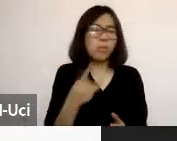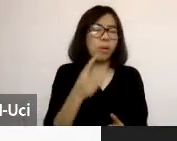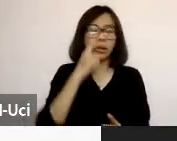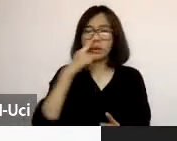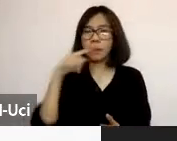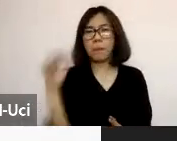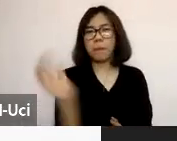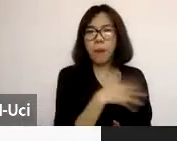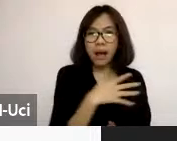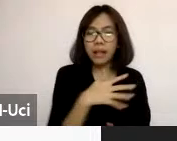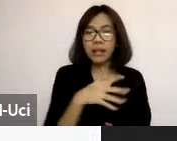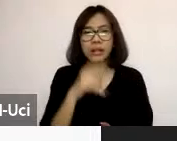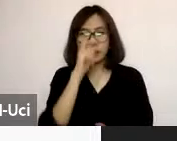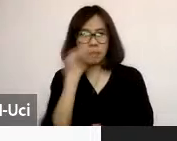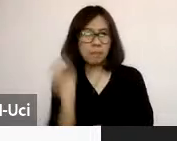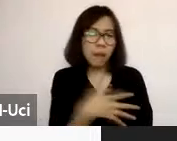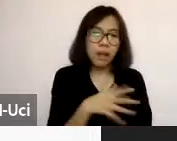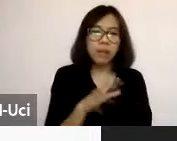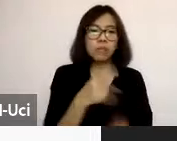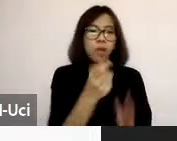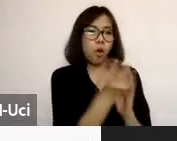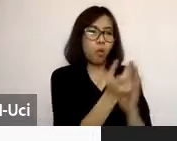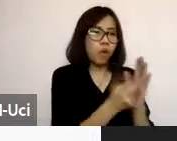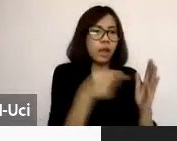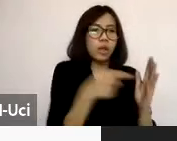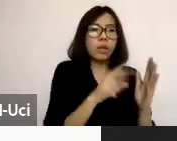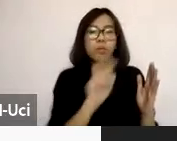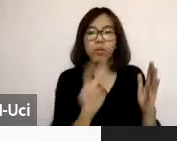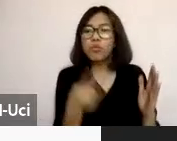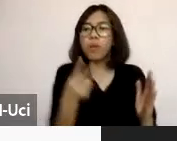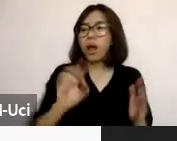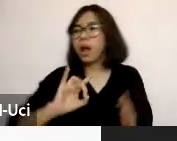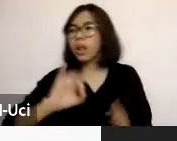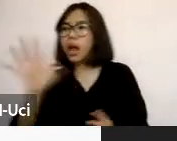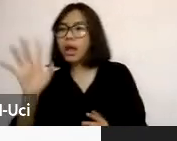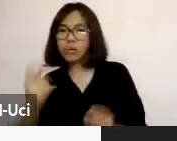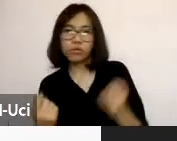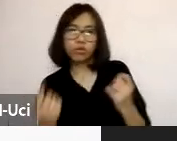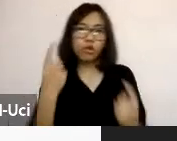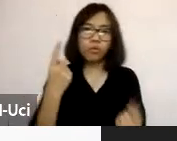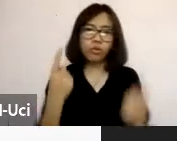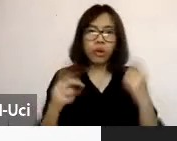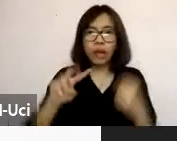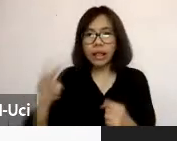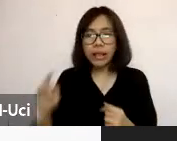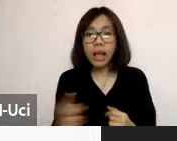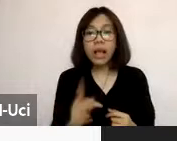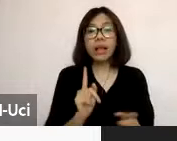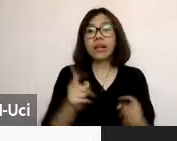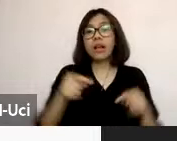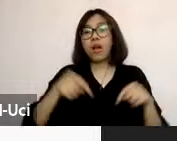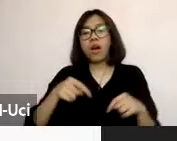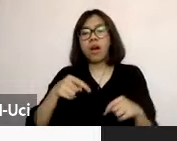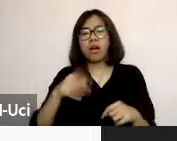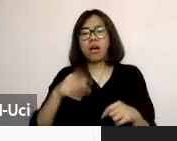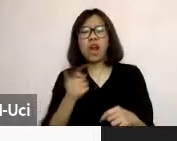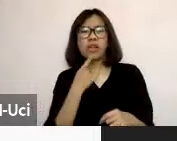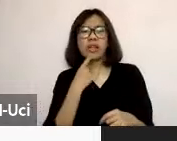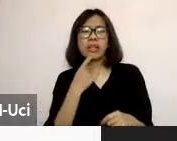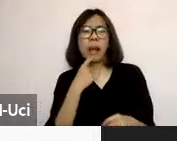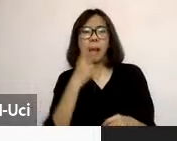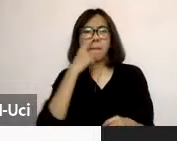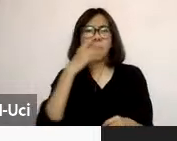ada undang-undang ini muncul lagi undang-undang yang lain Jadi sekarang kalau perbankan syariah orang bingung ini